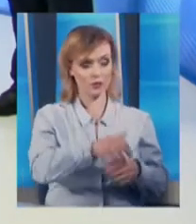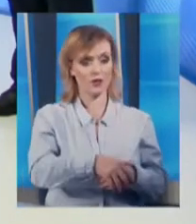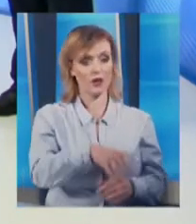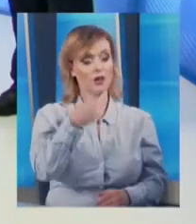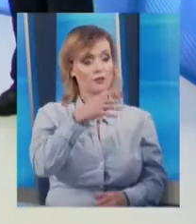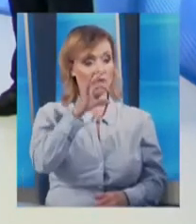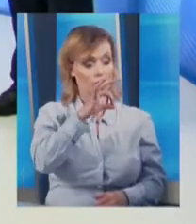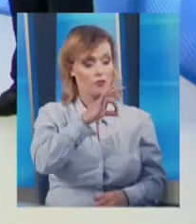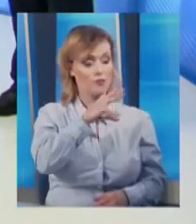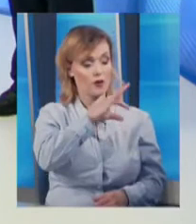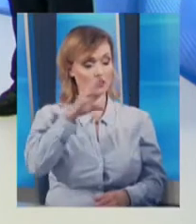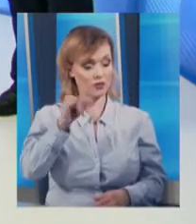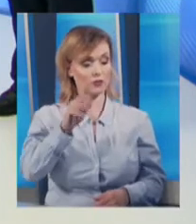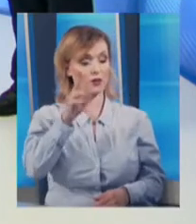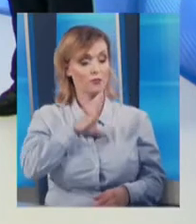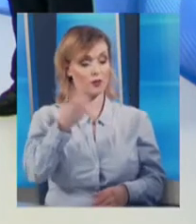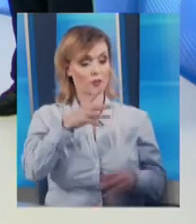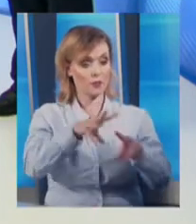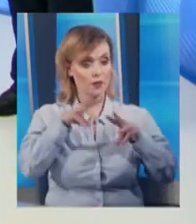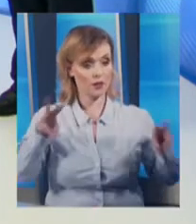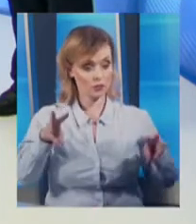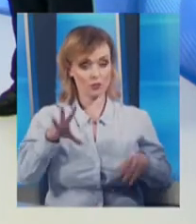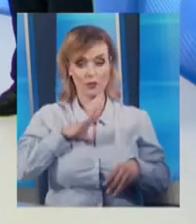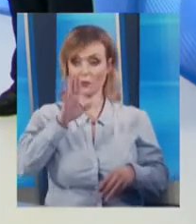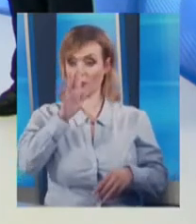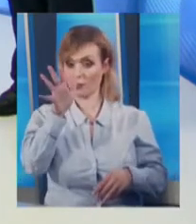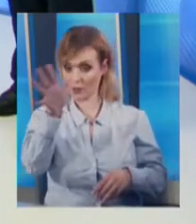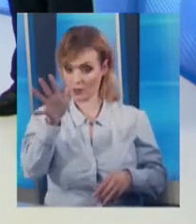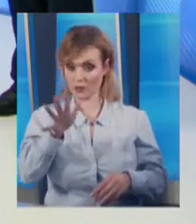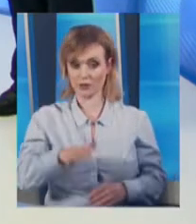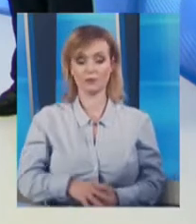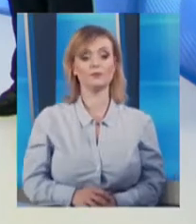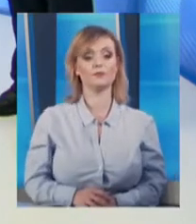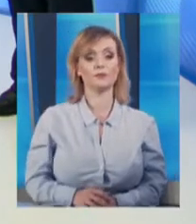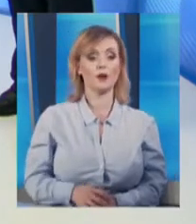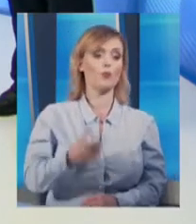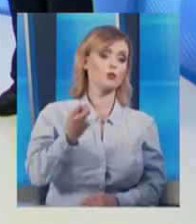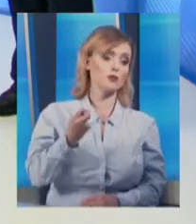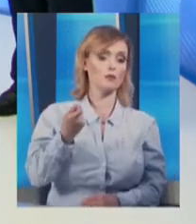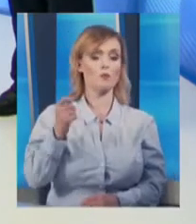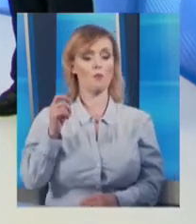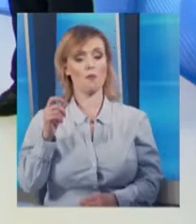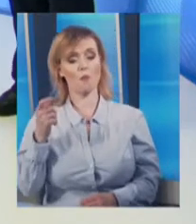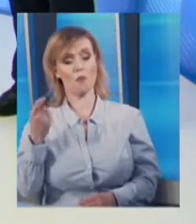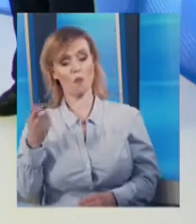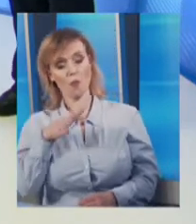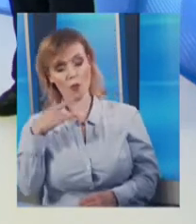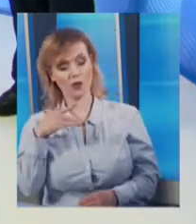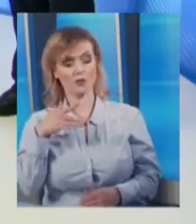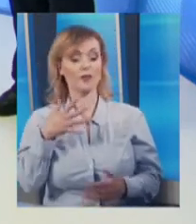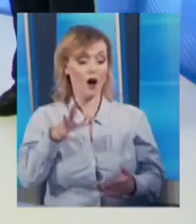Sandu, care a fost prim-ministru o bună perioadă de timp. 5 luni, bine. Mult puțin a fost. Și domnul